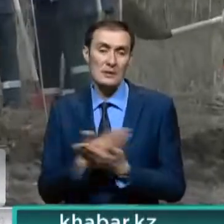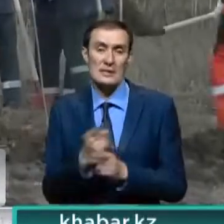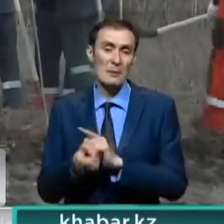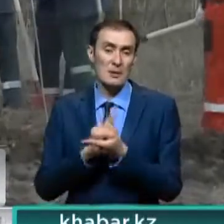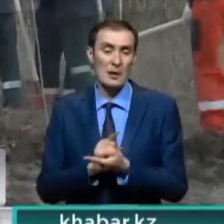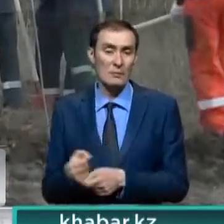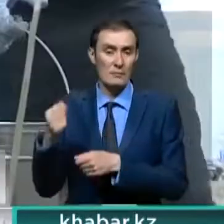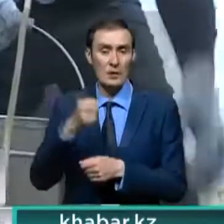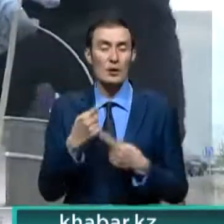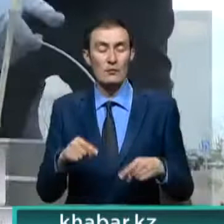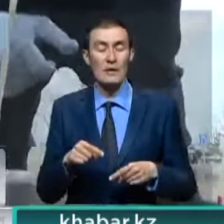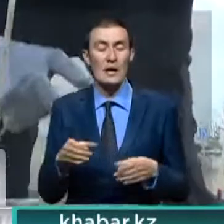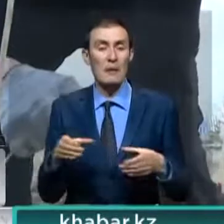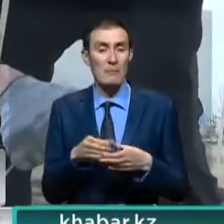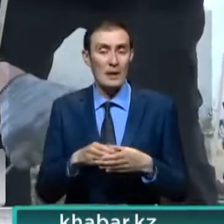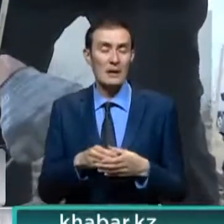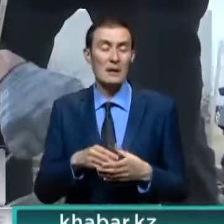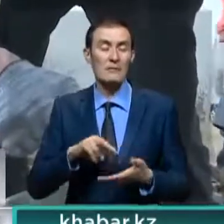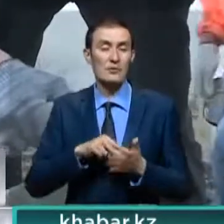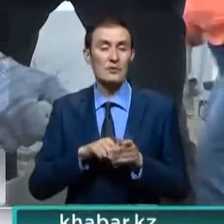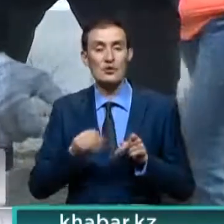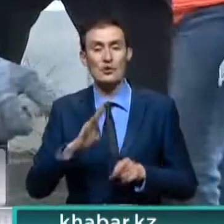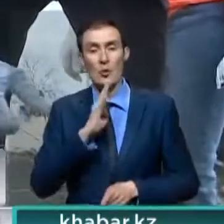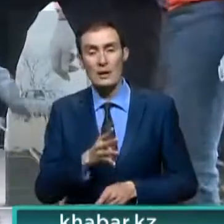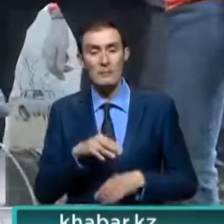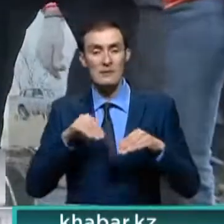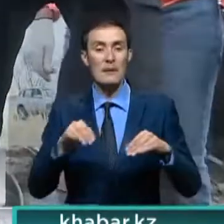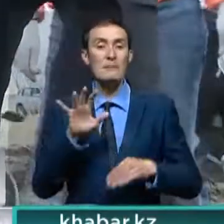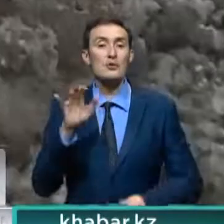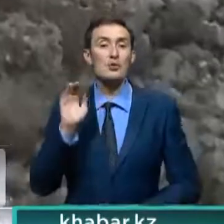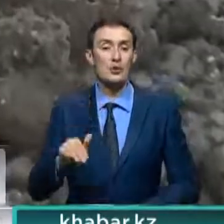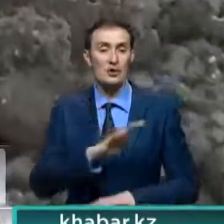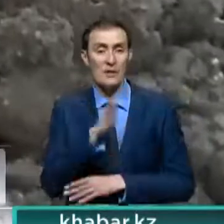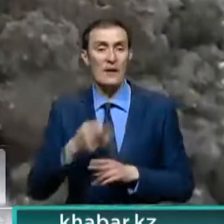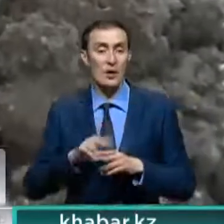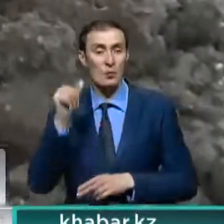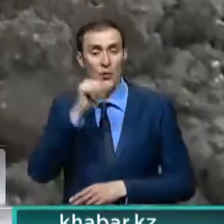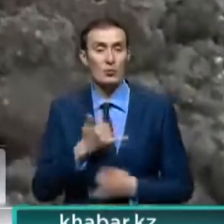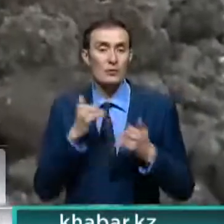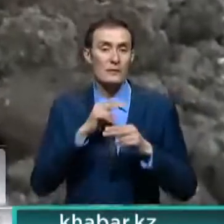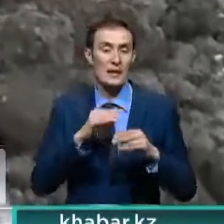вегетационный период. Компания ArcelorMittal Темиртау планирует в течение 4 лет высадить 500 000 деревьев. В этом году основной упор